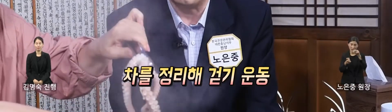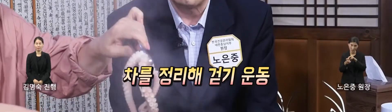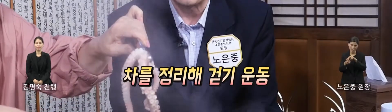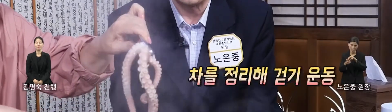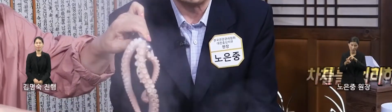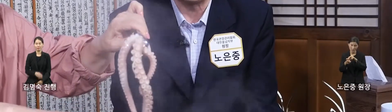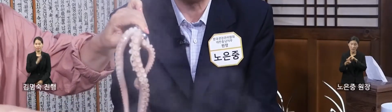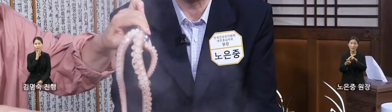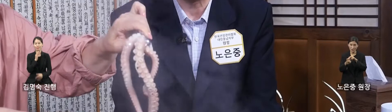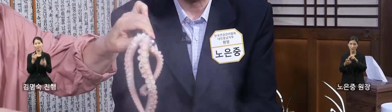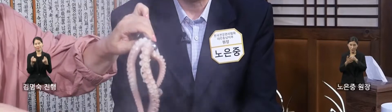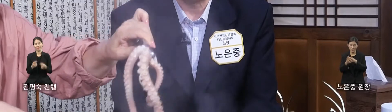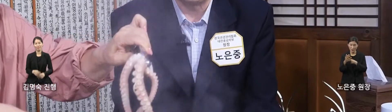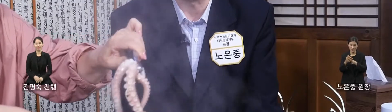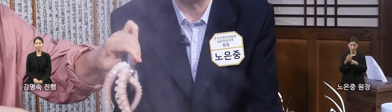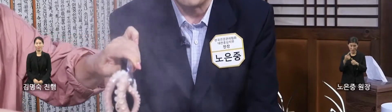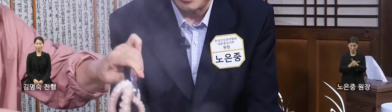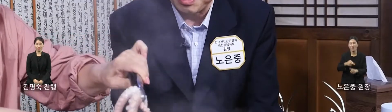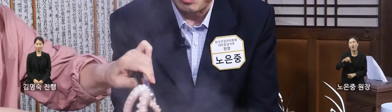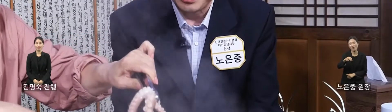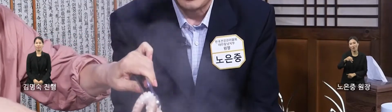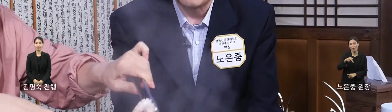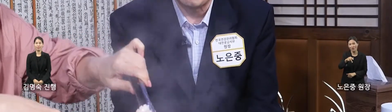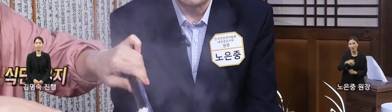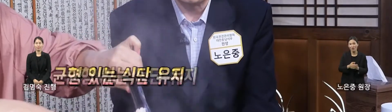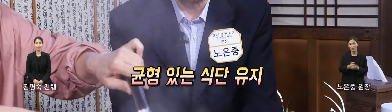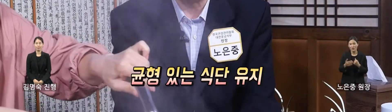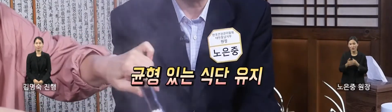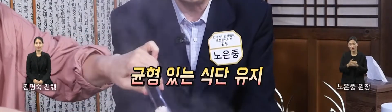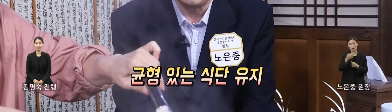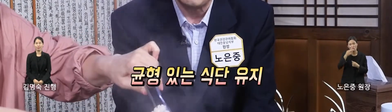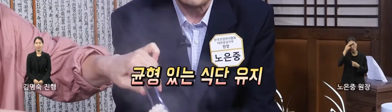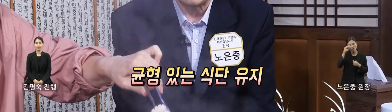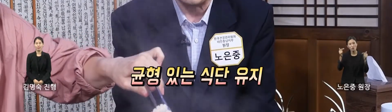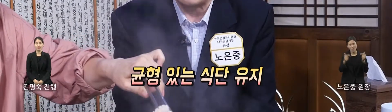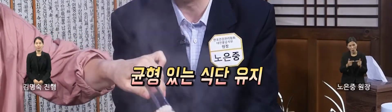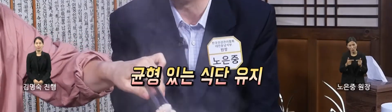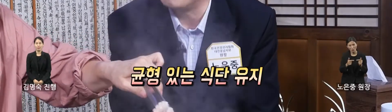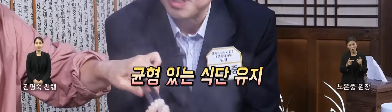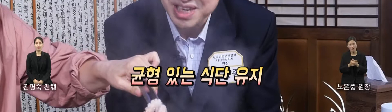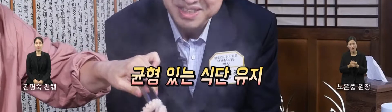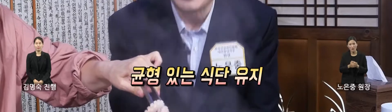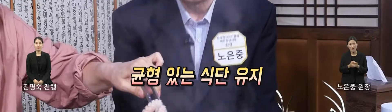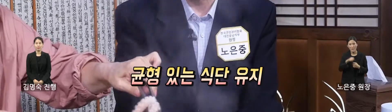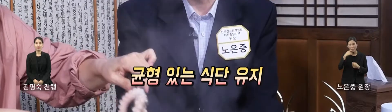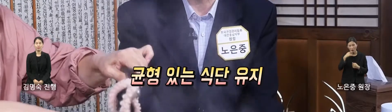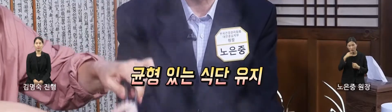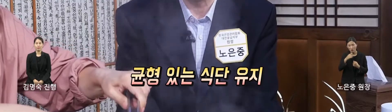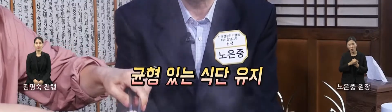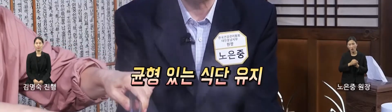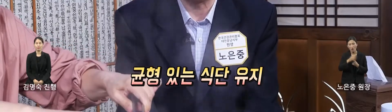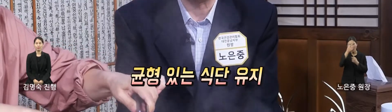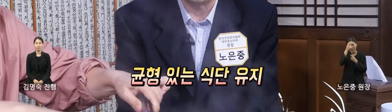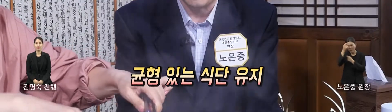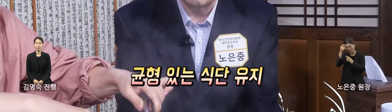걷게 되고 그다음에 이제 술은 줄이려고 노력을 하고 그다음에 이제 균형 있는 이제 맛있는 것도 먹지만 균형